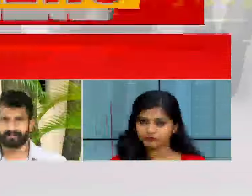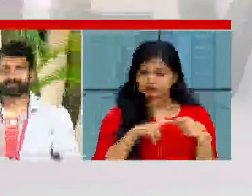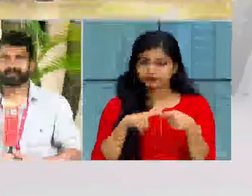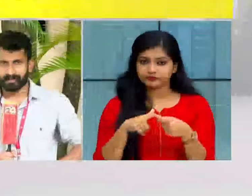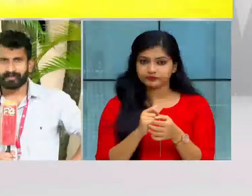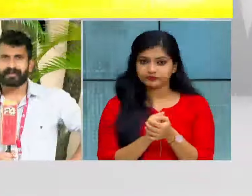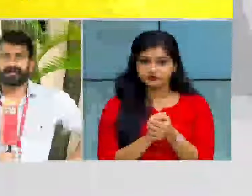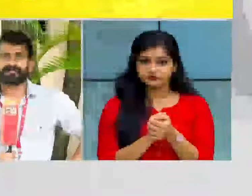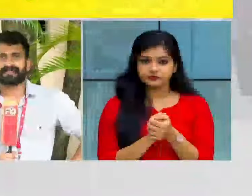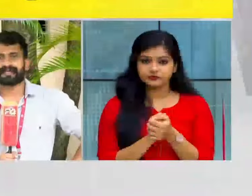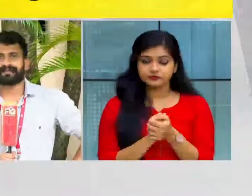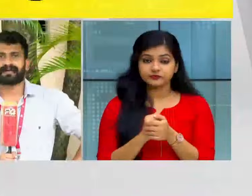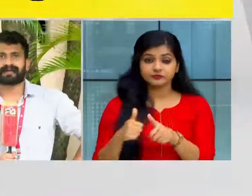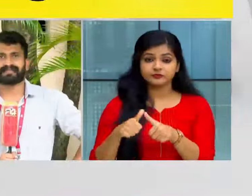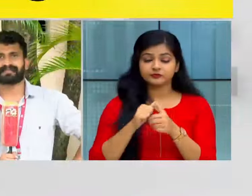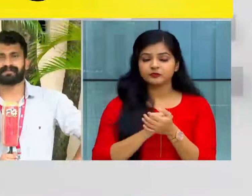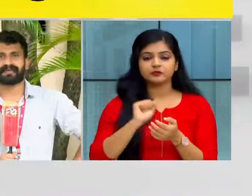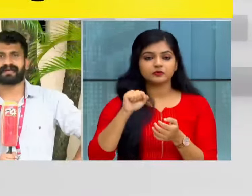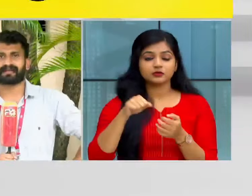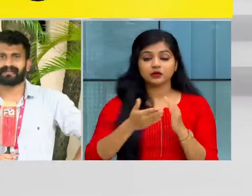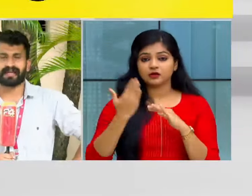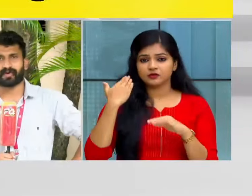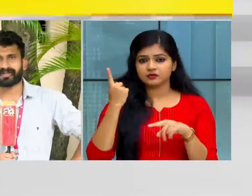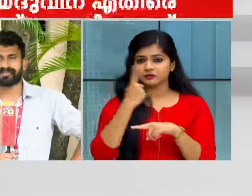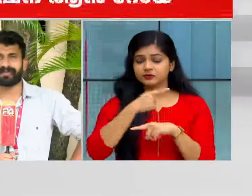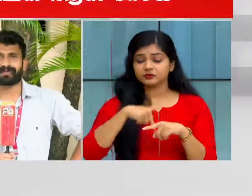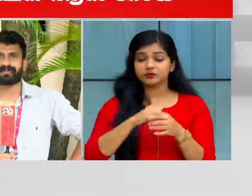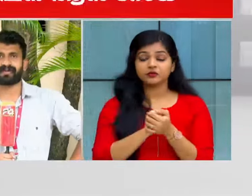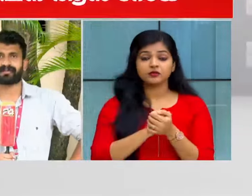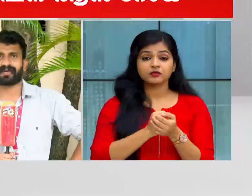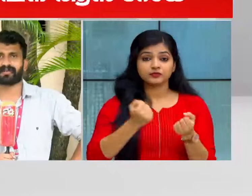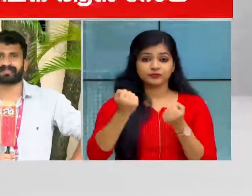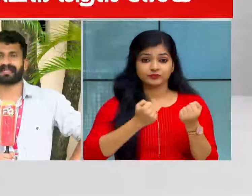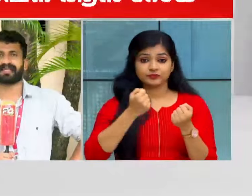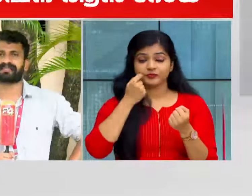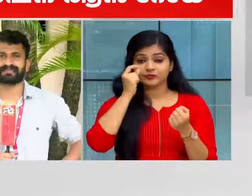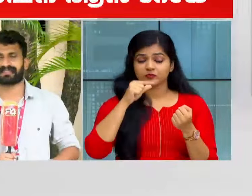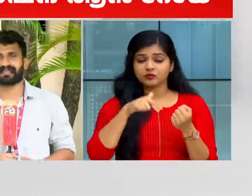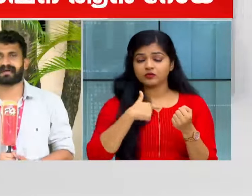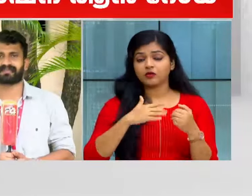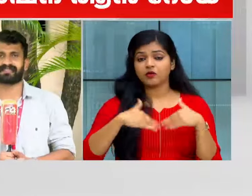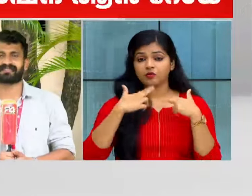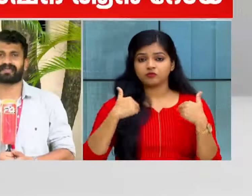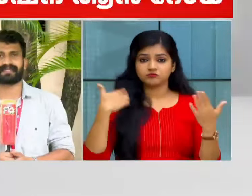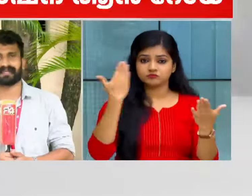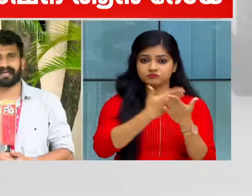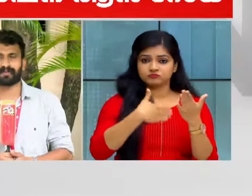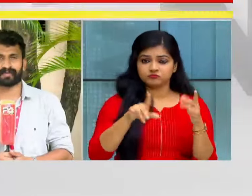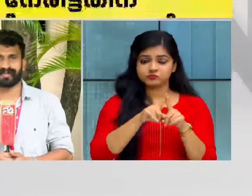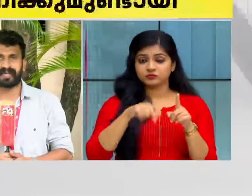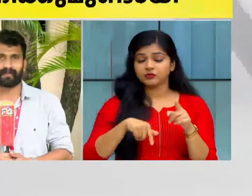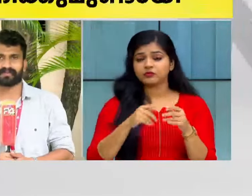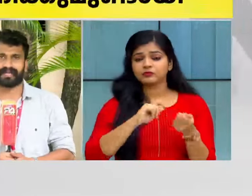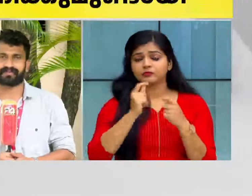എടുത്തിട്ടുണ്ടല്ലേ അനുജ അതെ കാര്യം കഴിഞ്ഞ ദിവസം ഈ ഡ്രൈവർ ഹൈക്കോടതിയെ സമീപിക്കുമെന്നൊരു വാദം ഉണ്ടായിരുന്നു പക്ഷേ അതിന് അത് നിഷേധിച്ച് ആ വാർത്ത നിഷേധിച്ചുകൊണ്ട് താൻ തൽക്കാലം